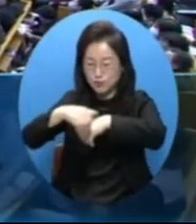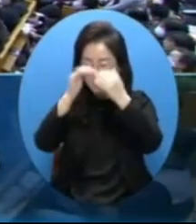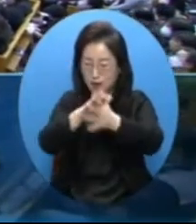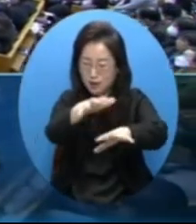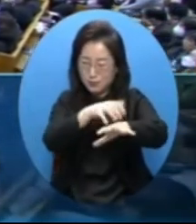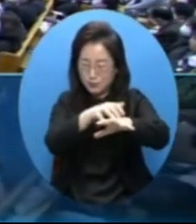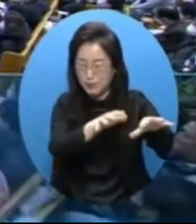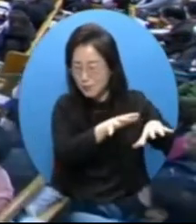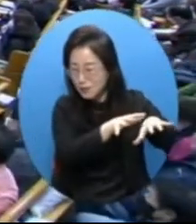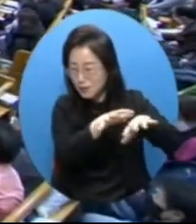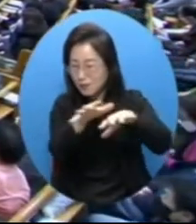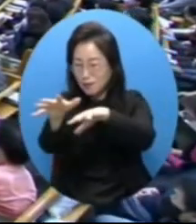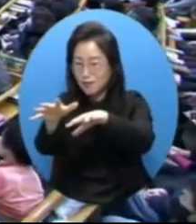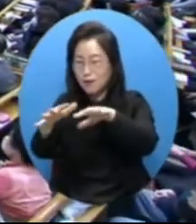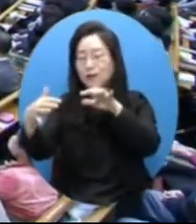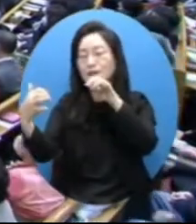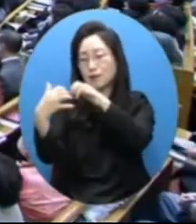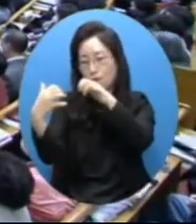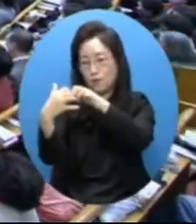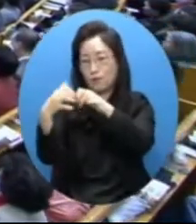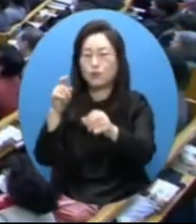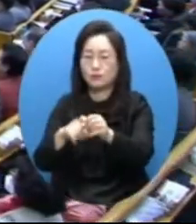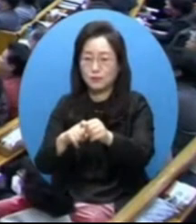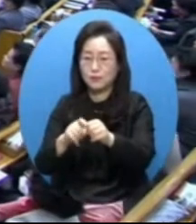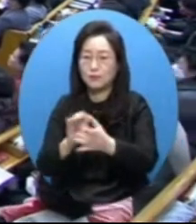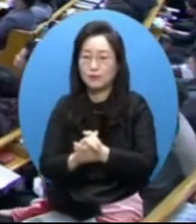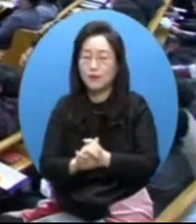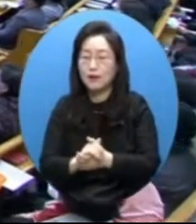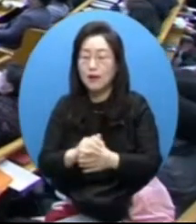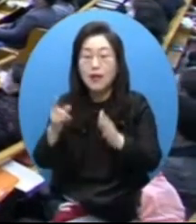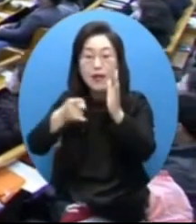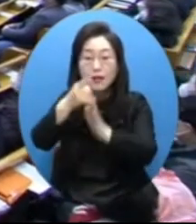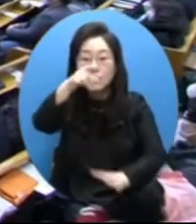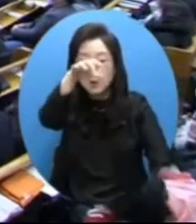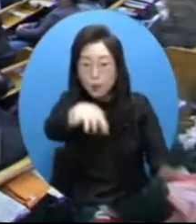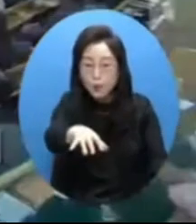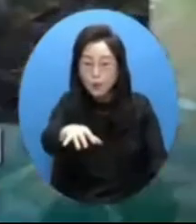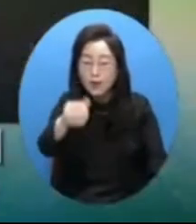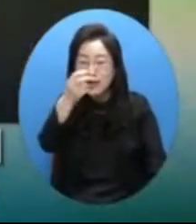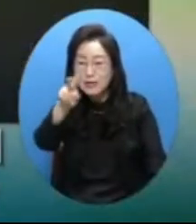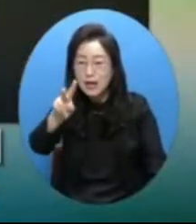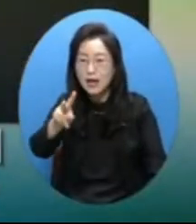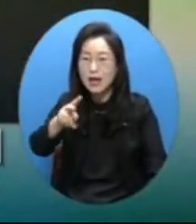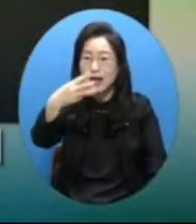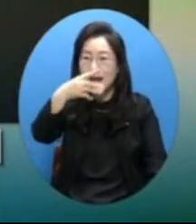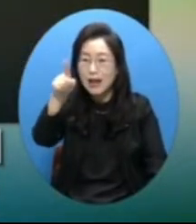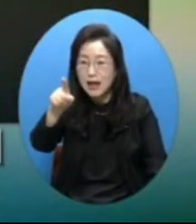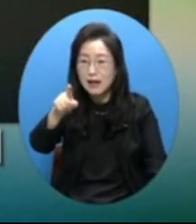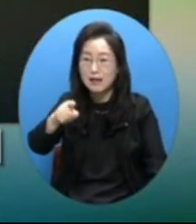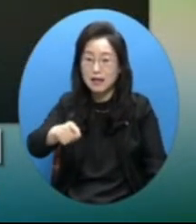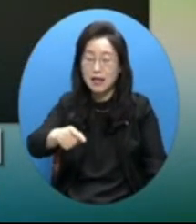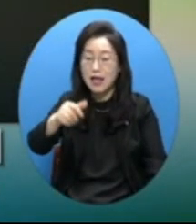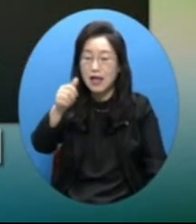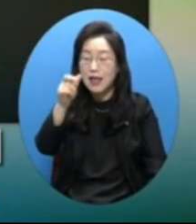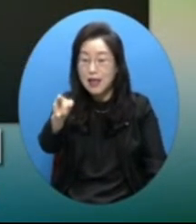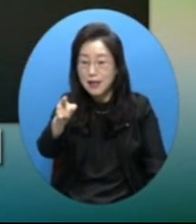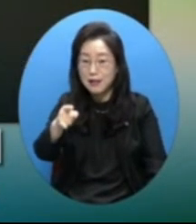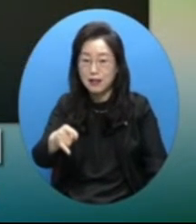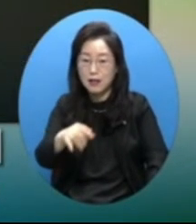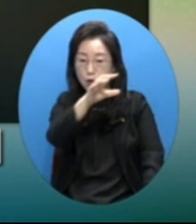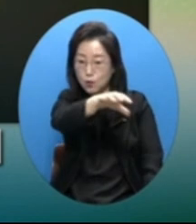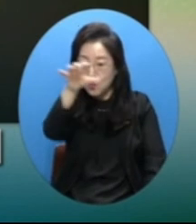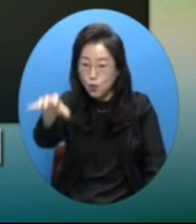대진하고 싸우니라이 아모레 다섯 도시 예루살렘 헤브론 여러분이